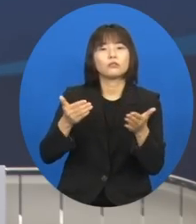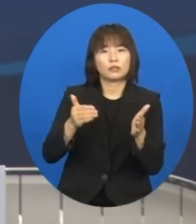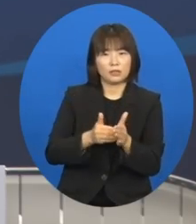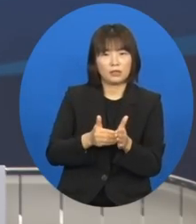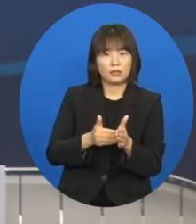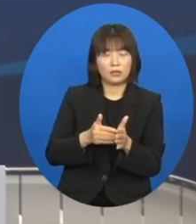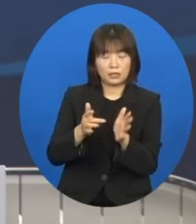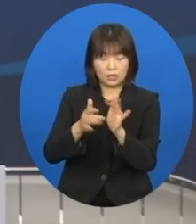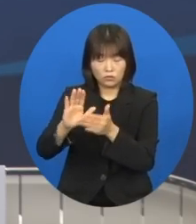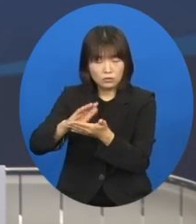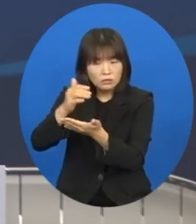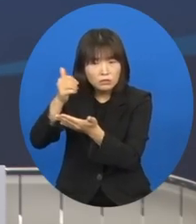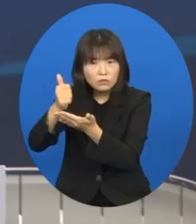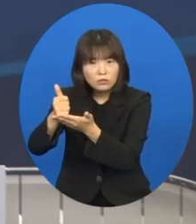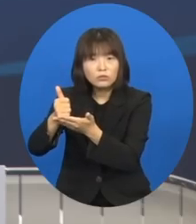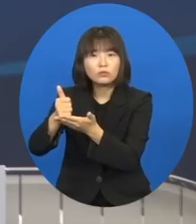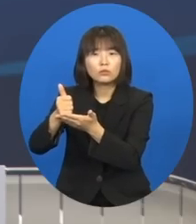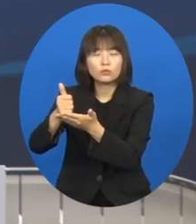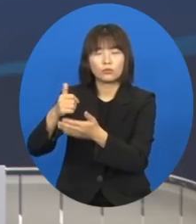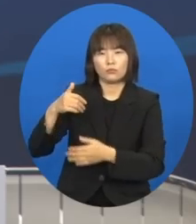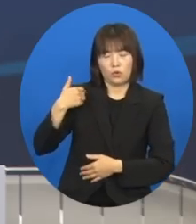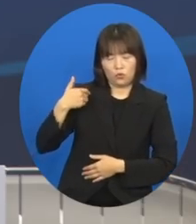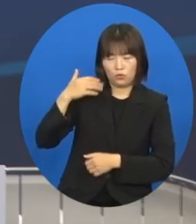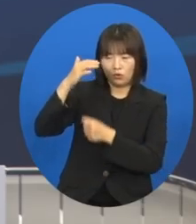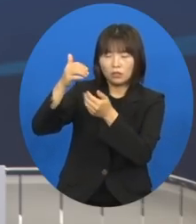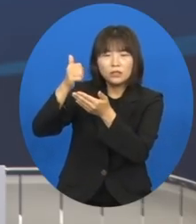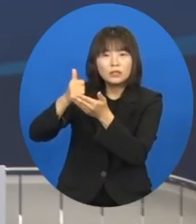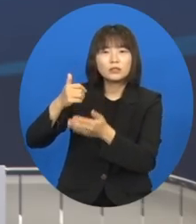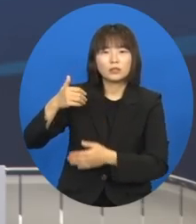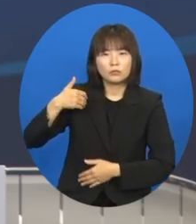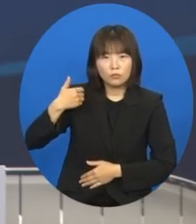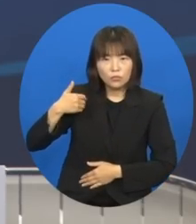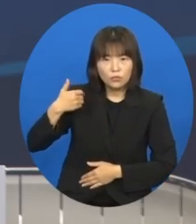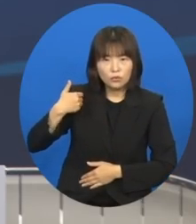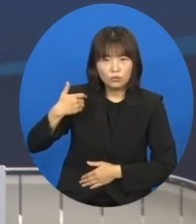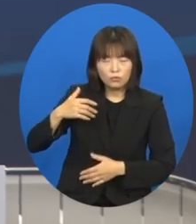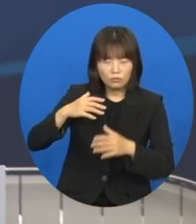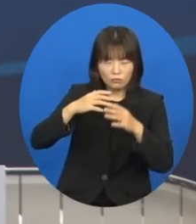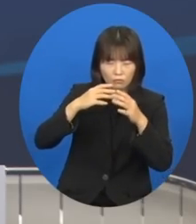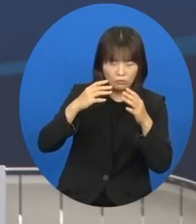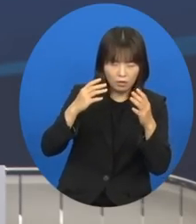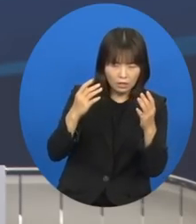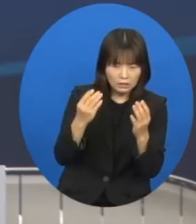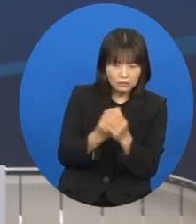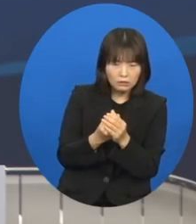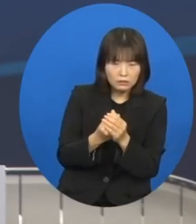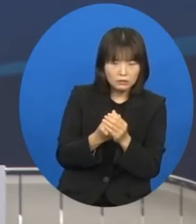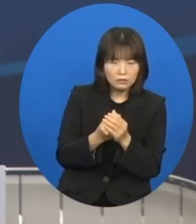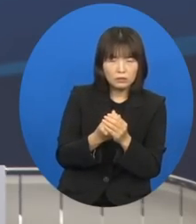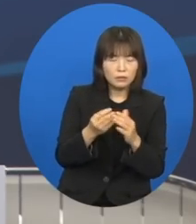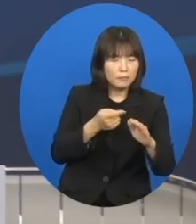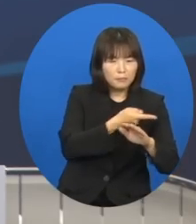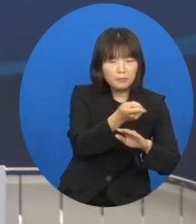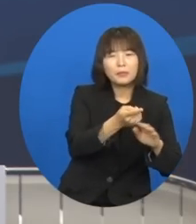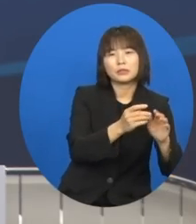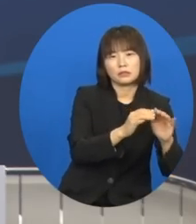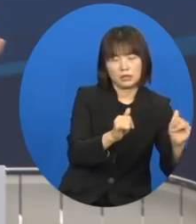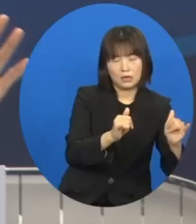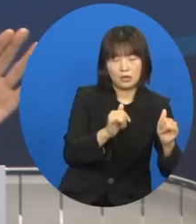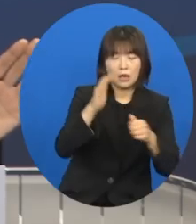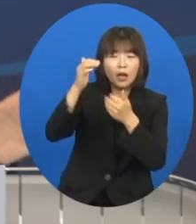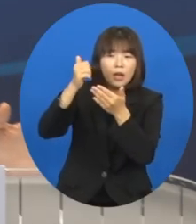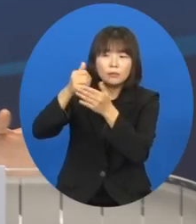예수 그리스도를 모르고 하나님을 모르고 완전히 외인이었고 약속의 언약에 대해서는 알지도